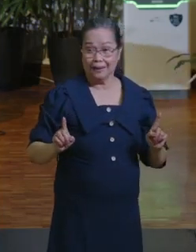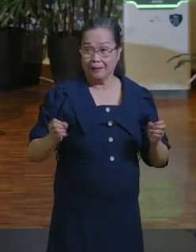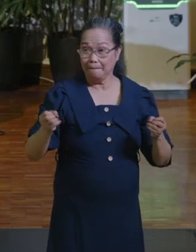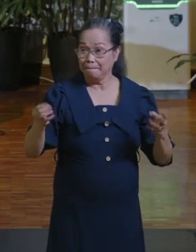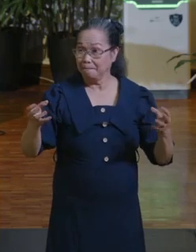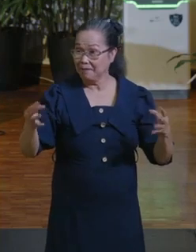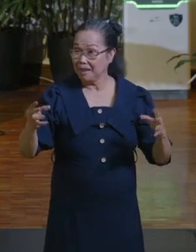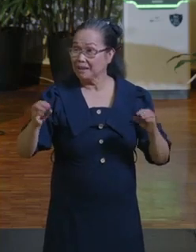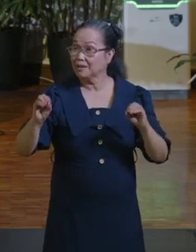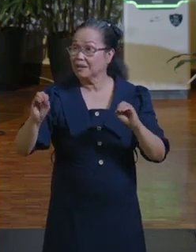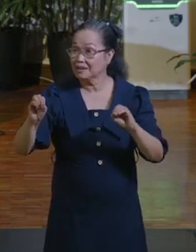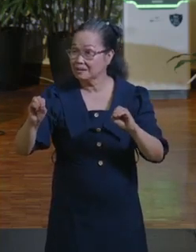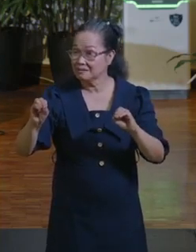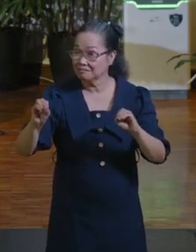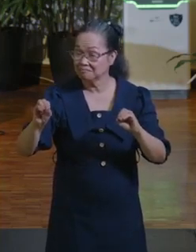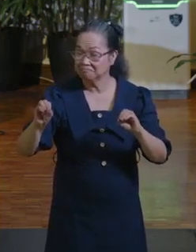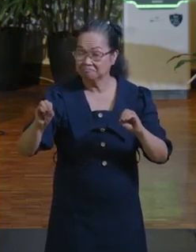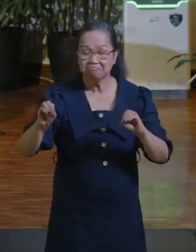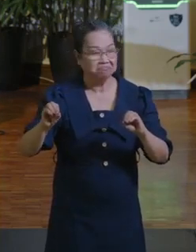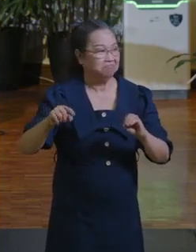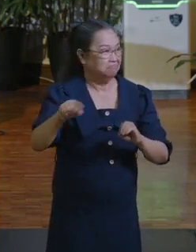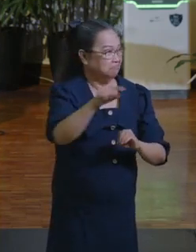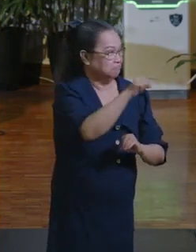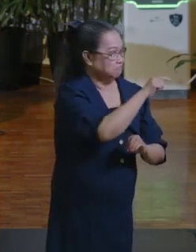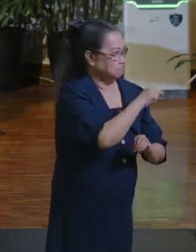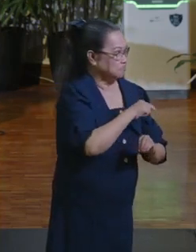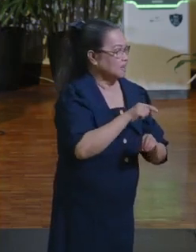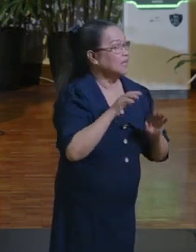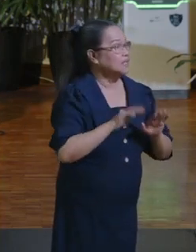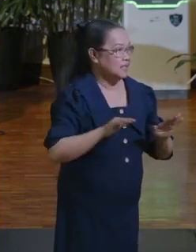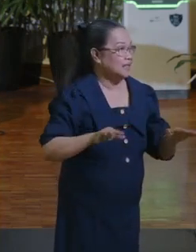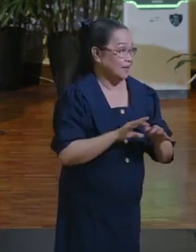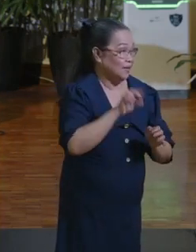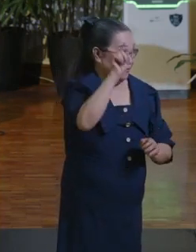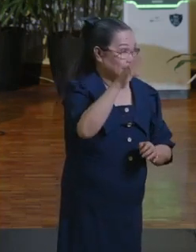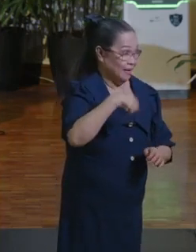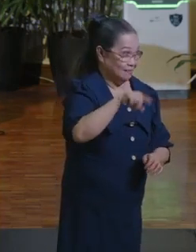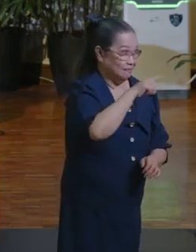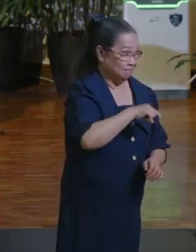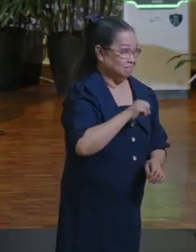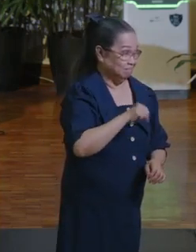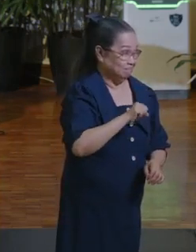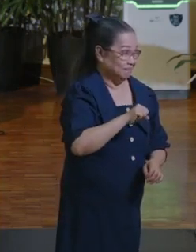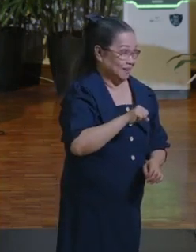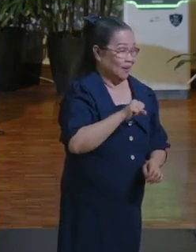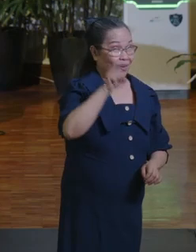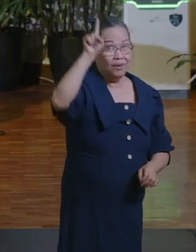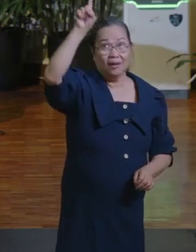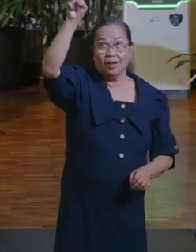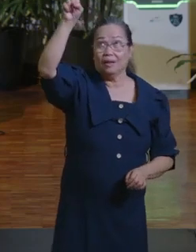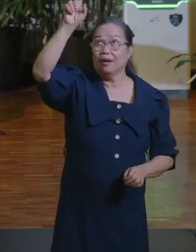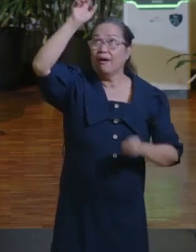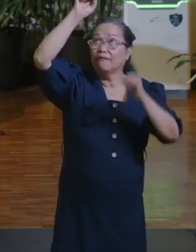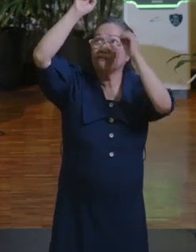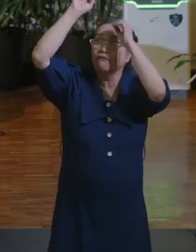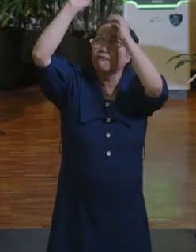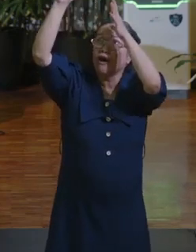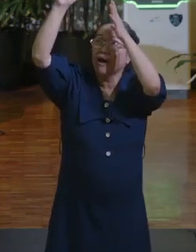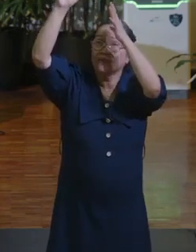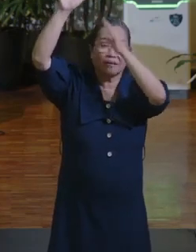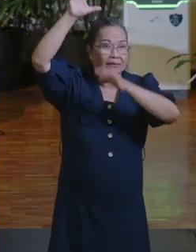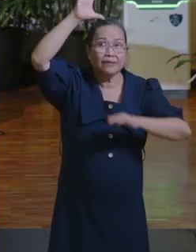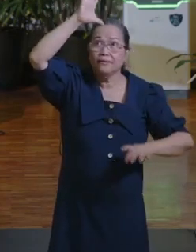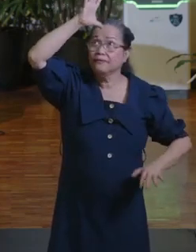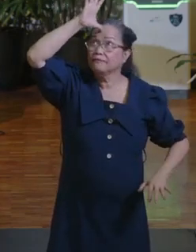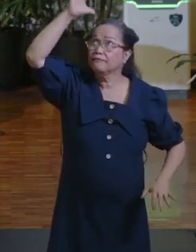maraming nagtuturo na tayo lahat ay anak ng Diyos at siya ay ama ng lahat. So yan